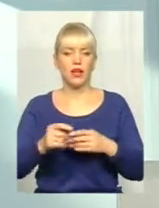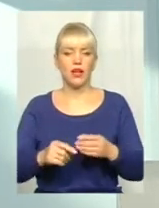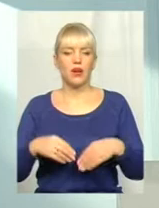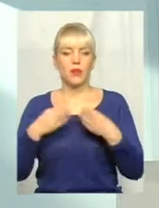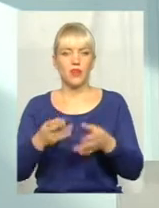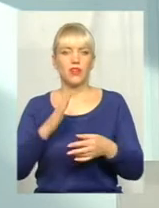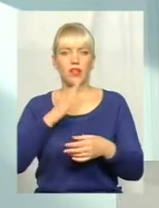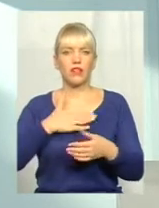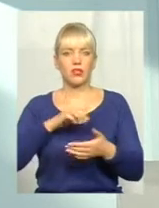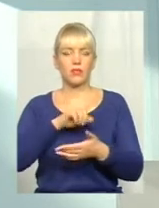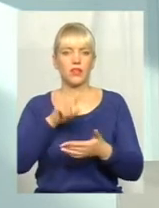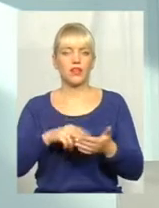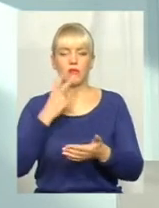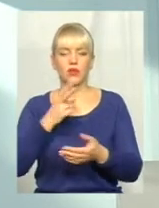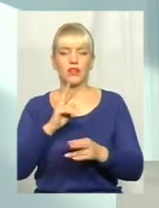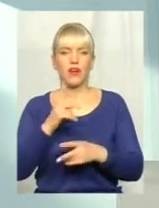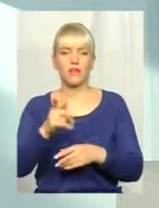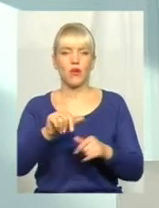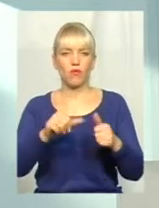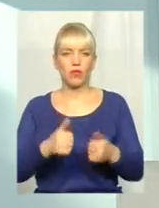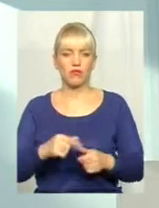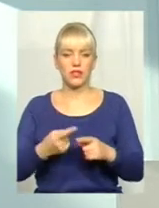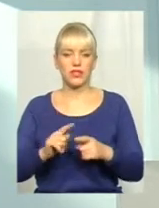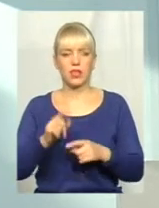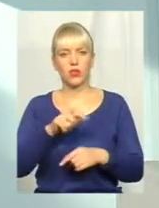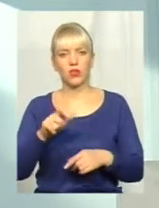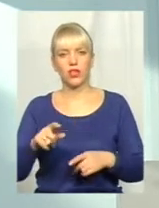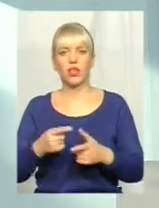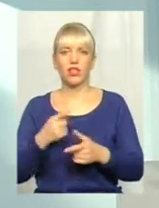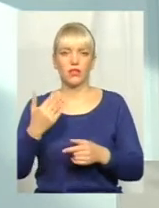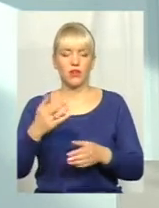а як, будь ласка, покажіть, ви оформили цих людей, чи ви платите